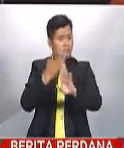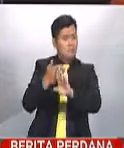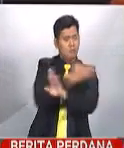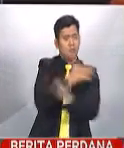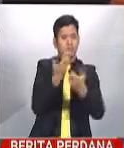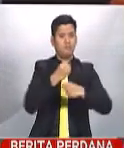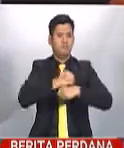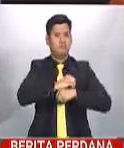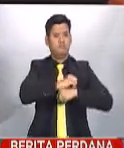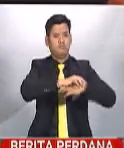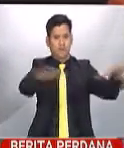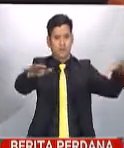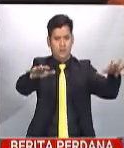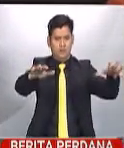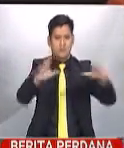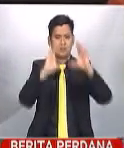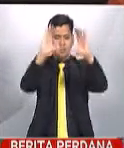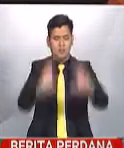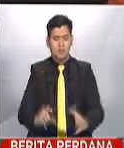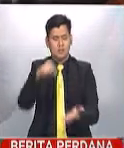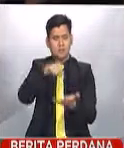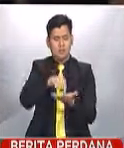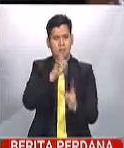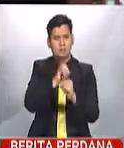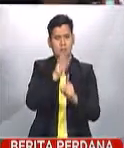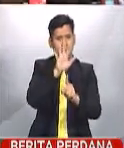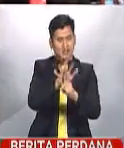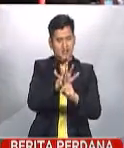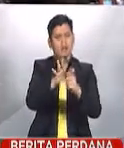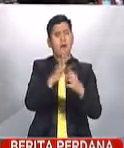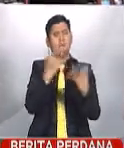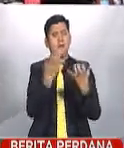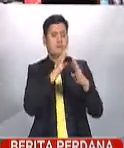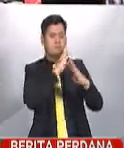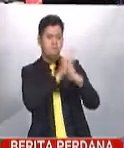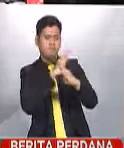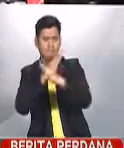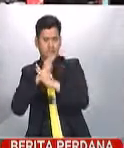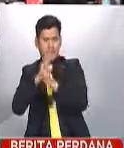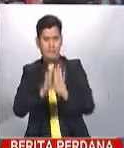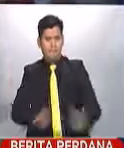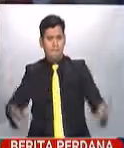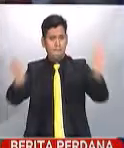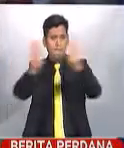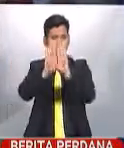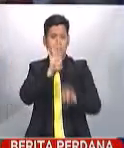pihak lain. Langkah itu lebih berkesan dalam membendung penularan berita palsu.